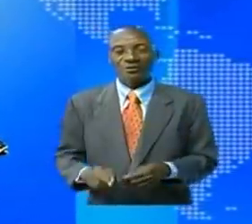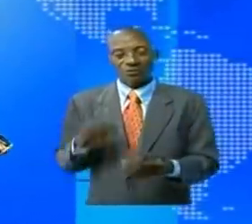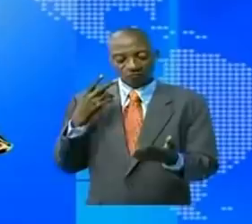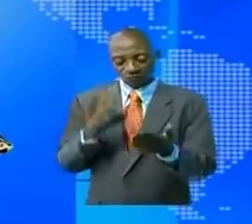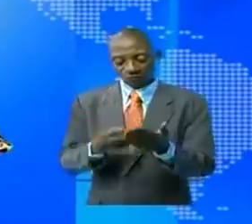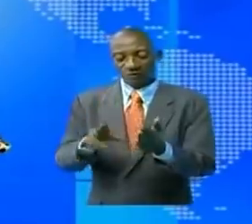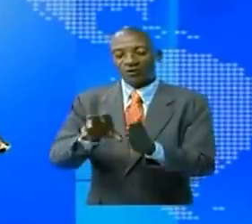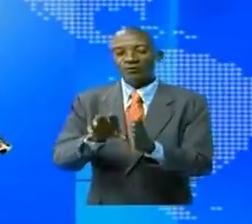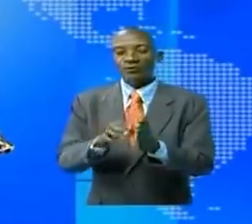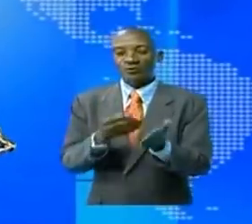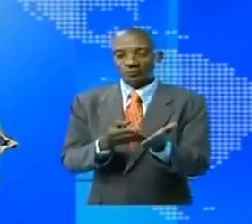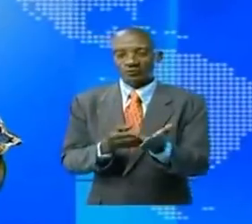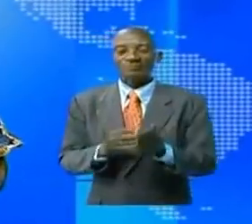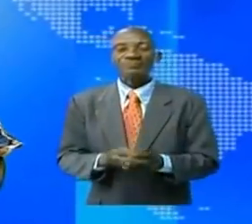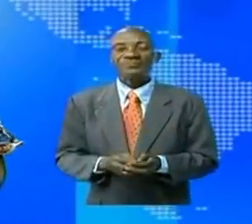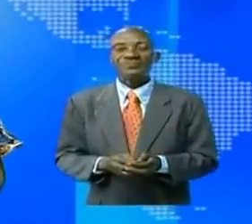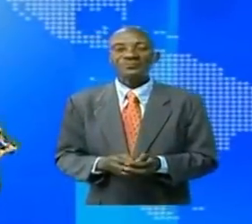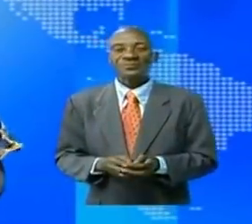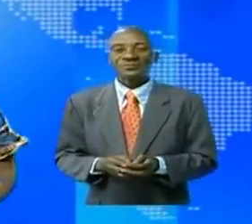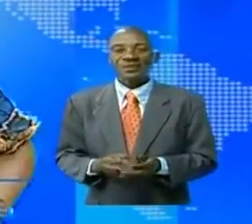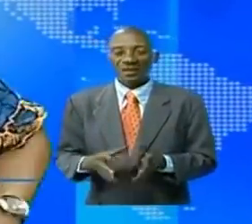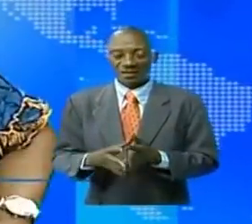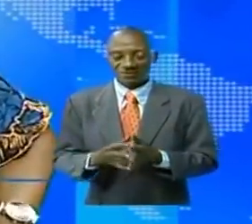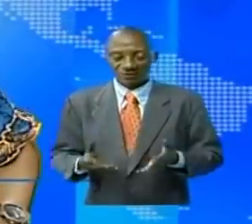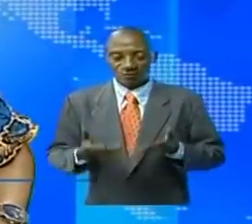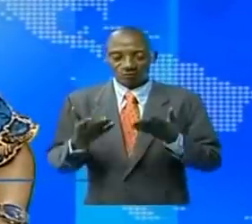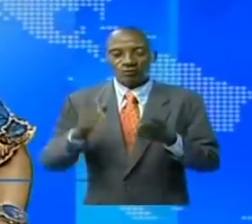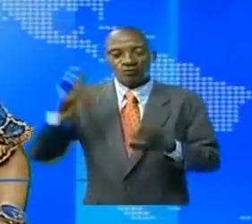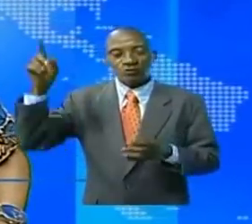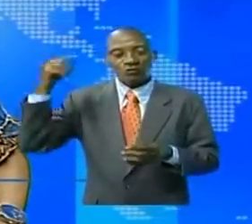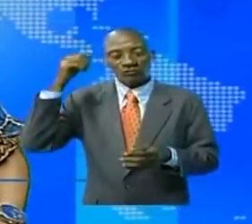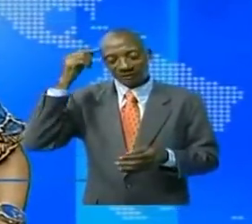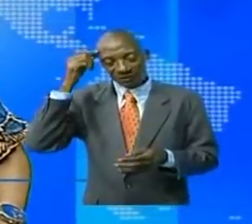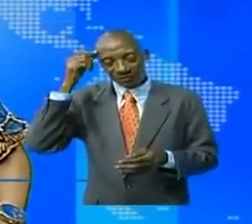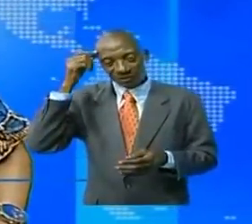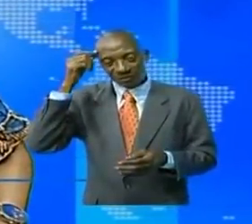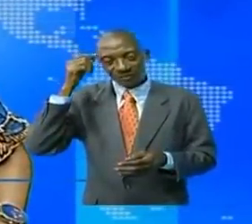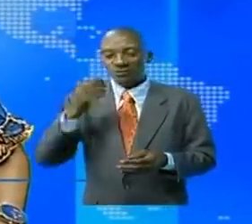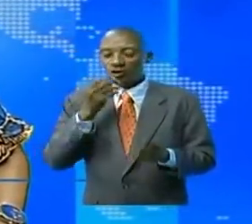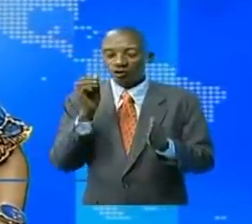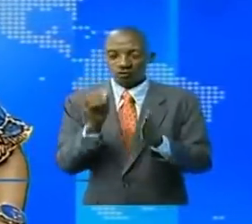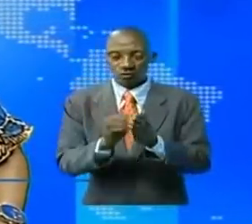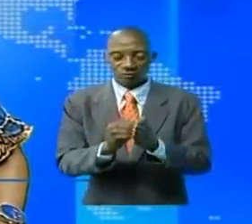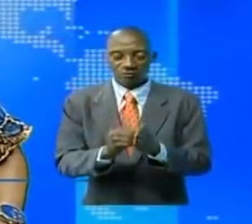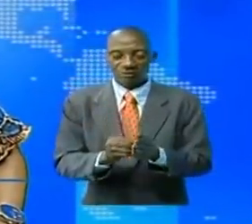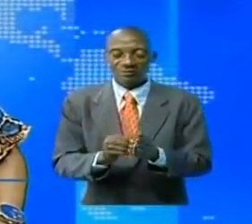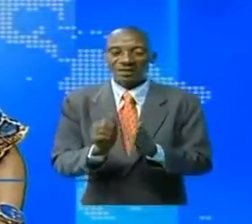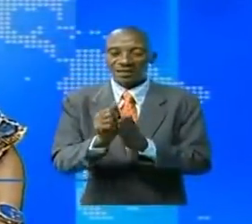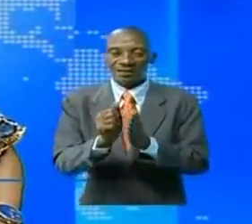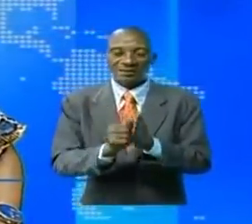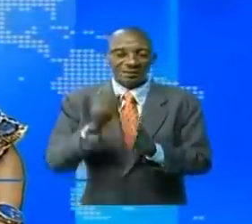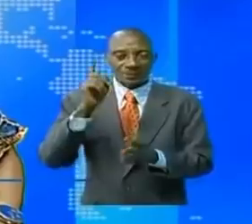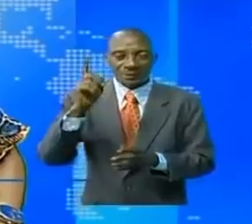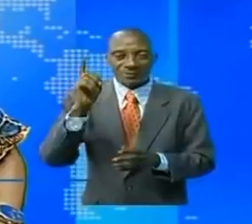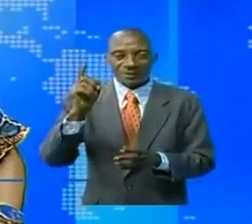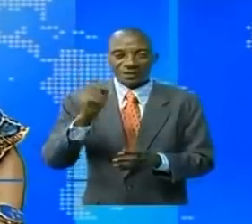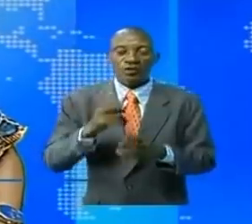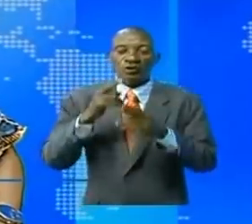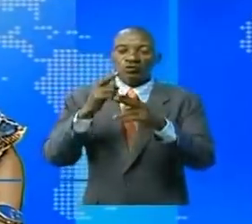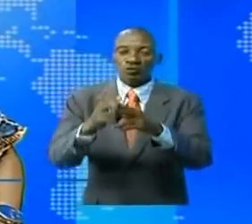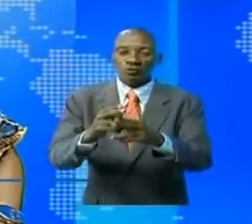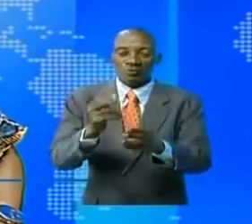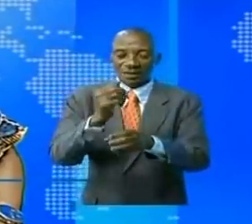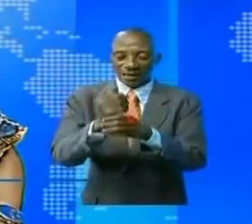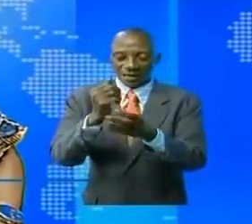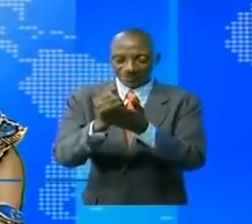Constitution, sur proposition du gouvernement, ordonne, article 1er, est nommé